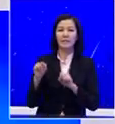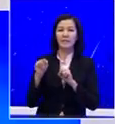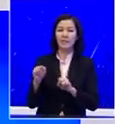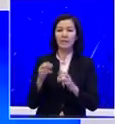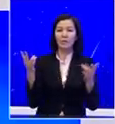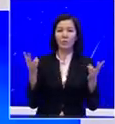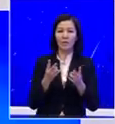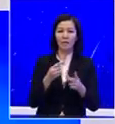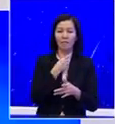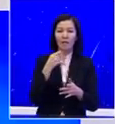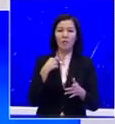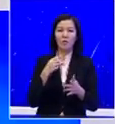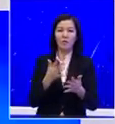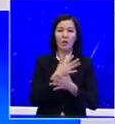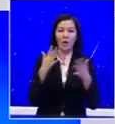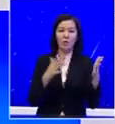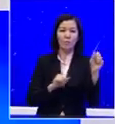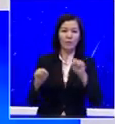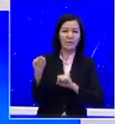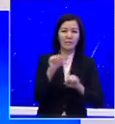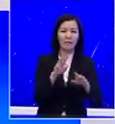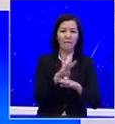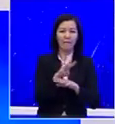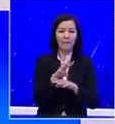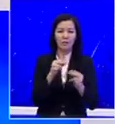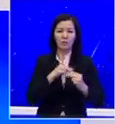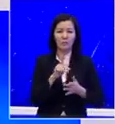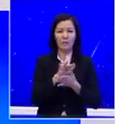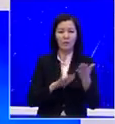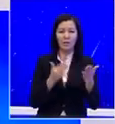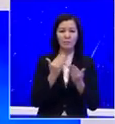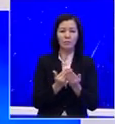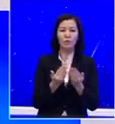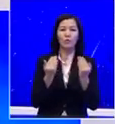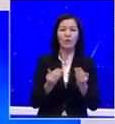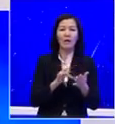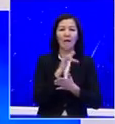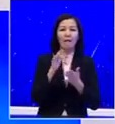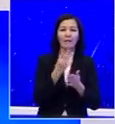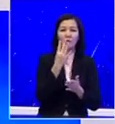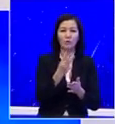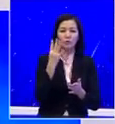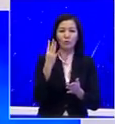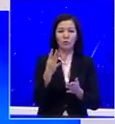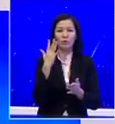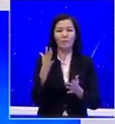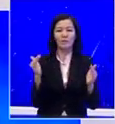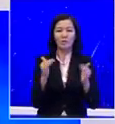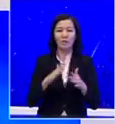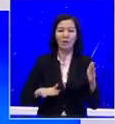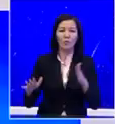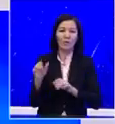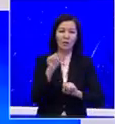Сақтықта қорлық жоқ. Талдықорғанда ауқымды дезинфекция жұмыстары жалғасып жатыр. Бүгін шаһардағы 3-ші, 4-ші, 5-ші шағын